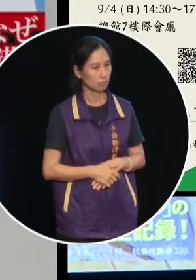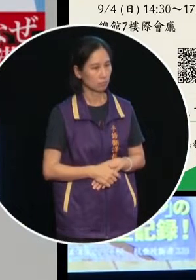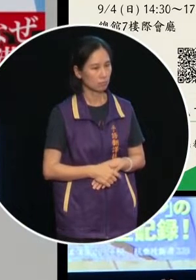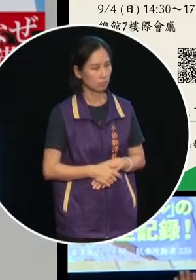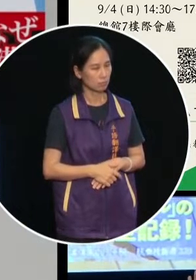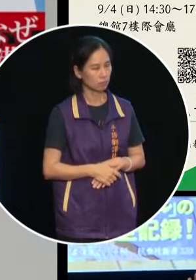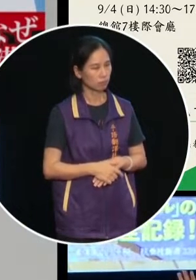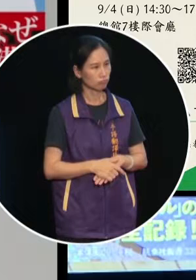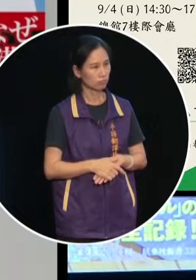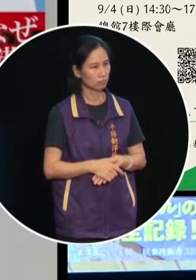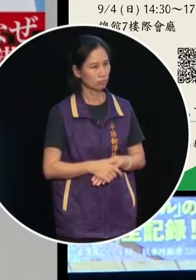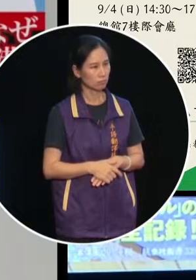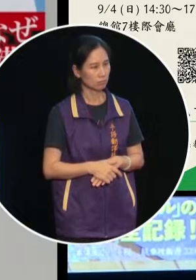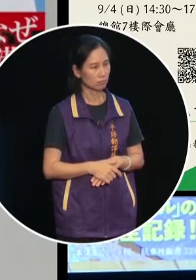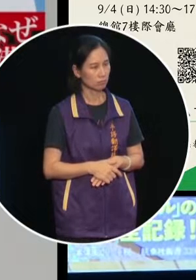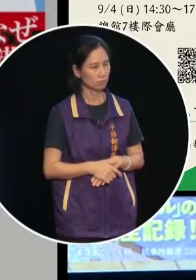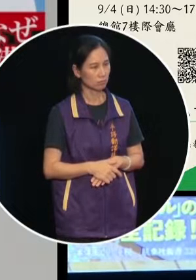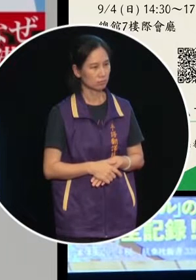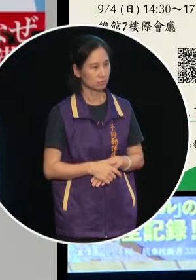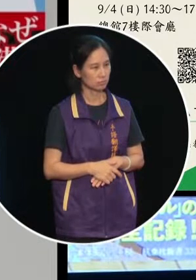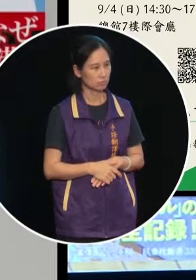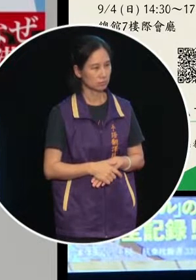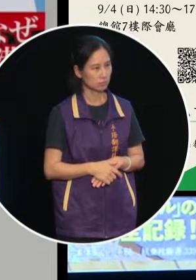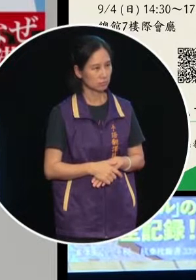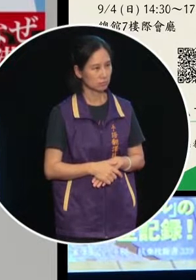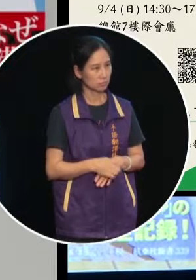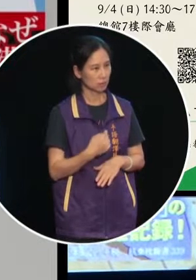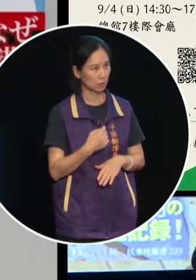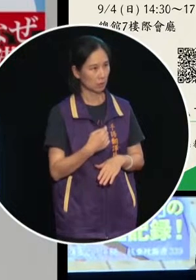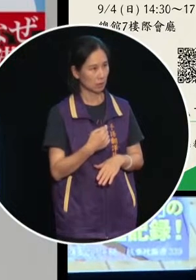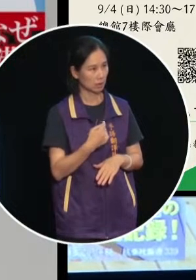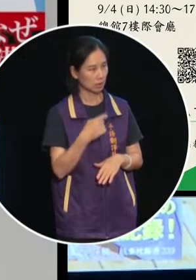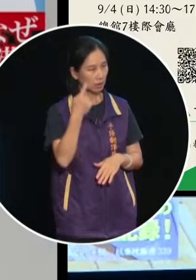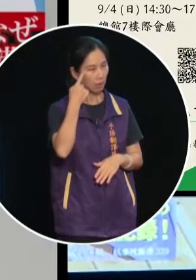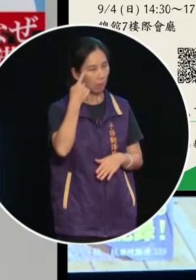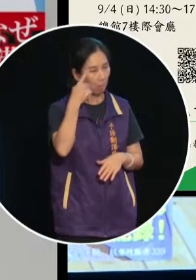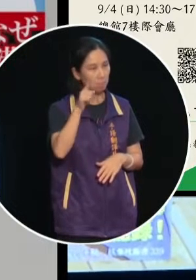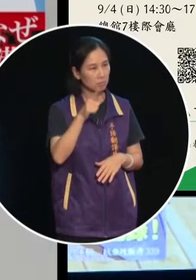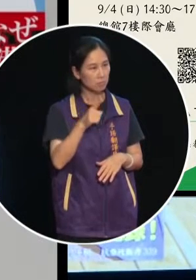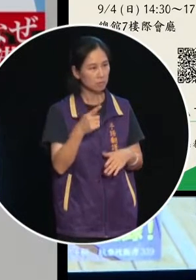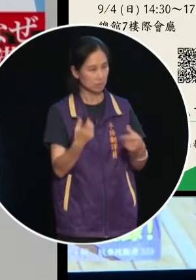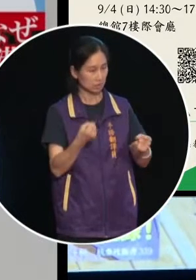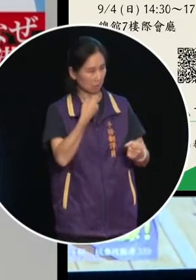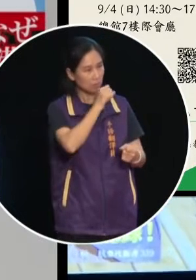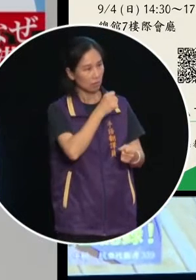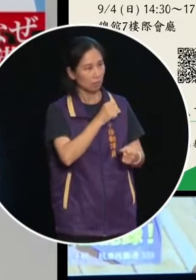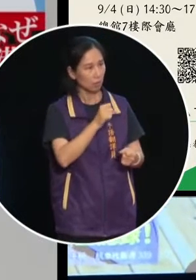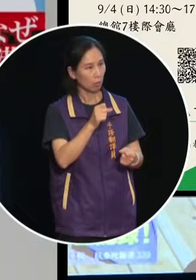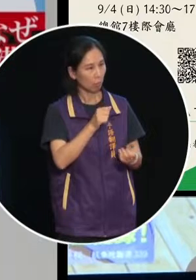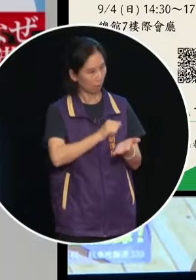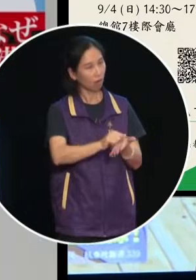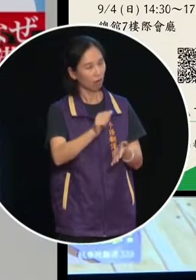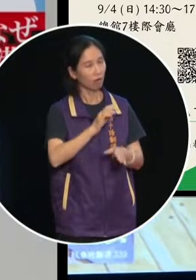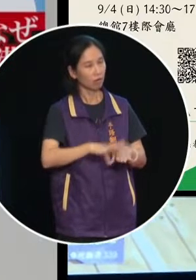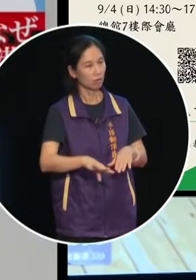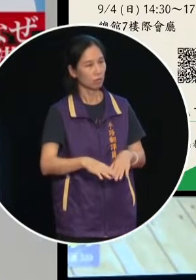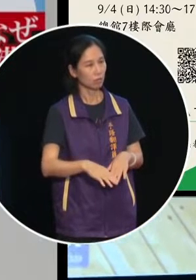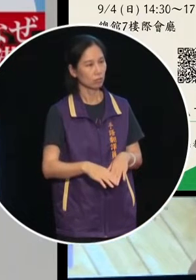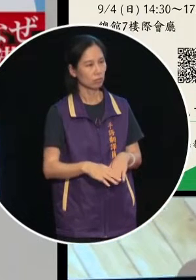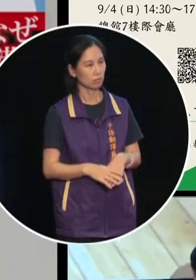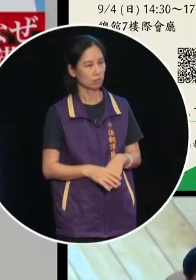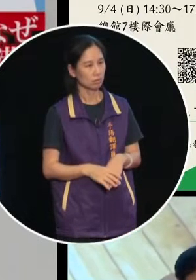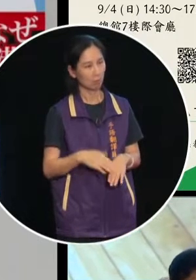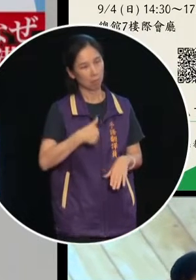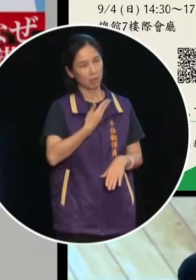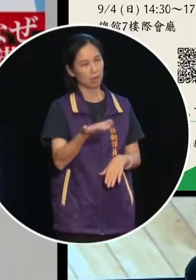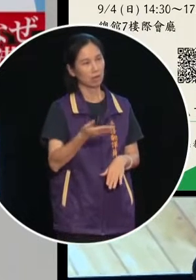还是目前卖的还不错。那这本书听说明年在台湾出版，有机会给介绍台湾的读者，就